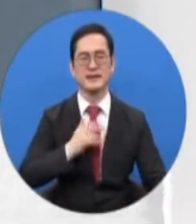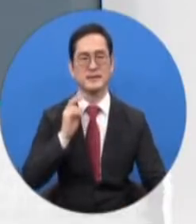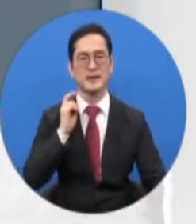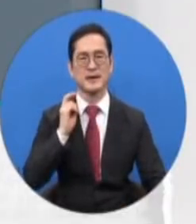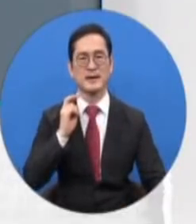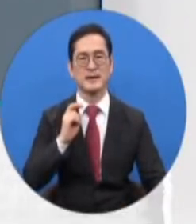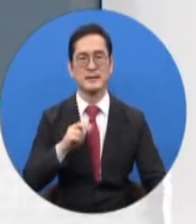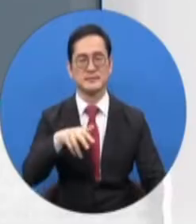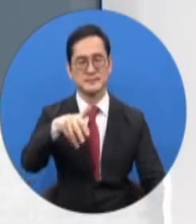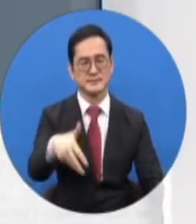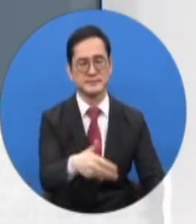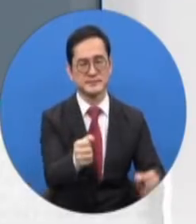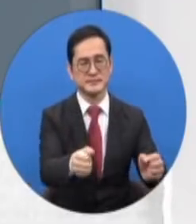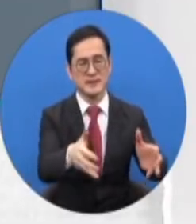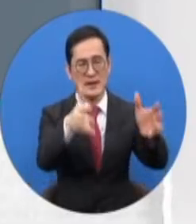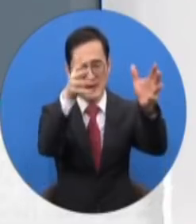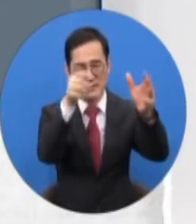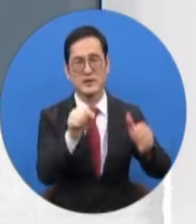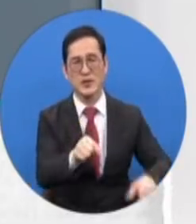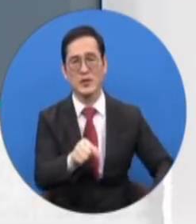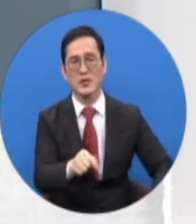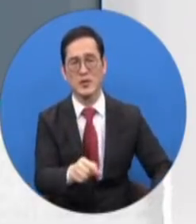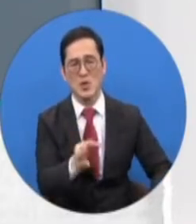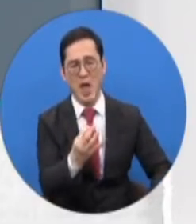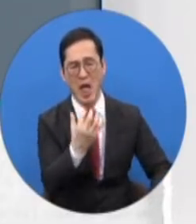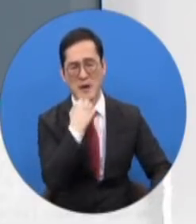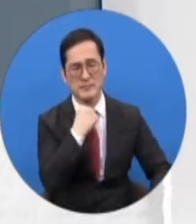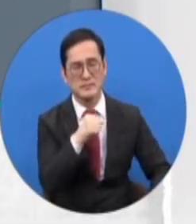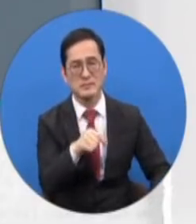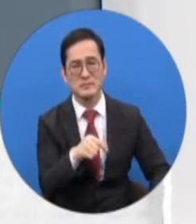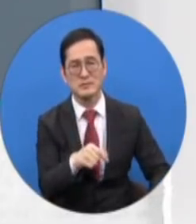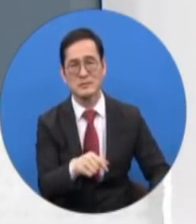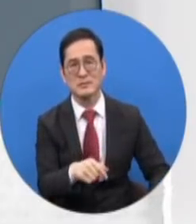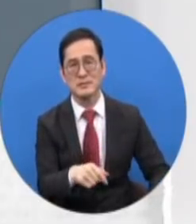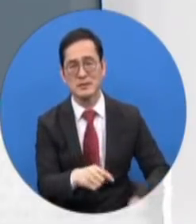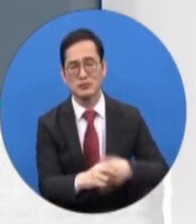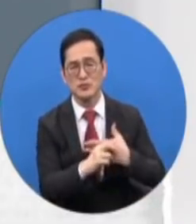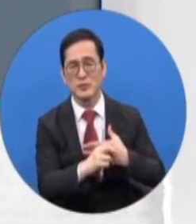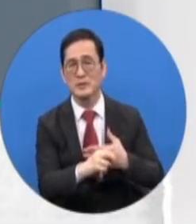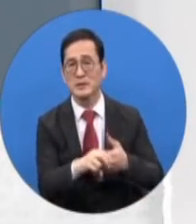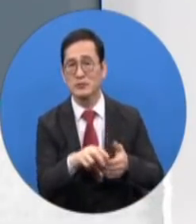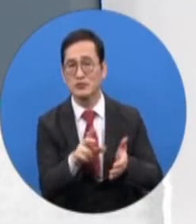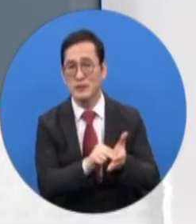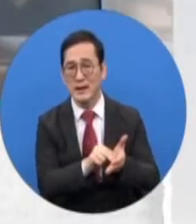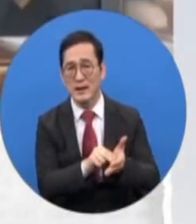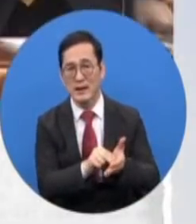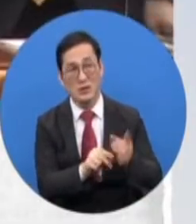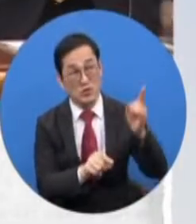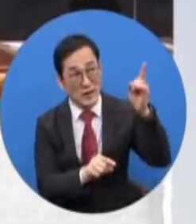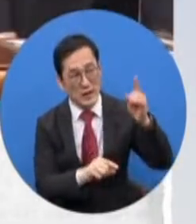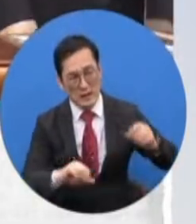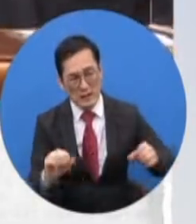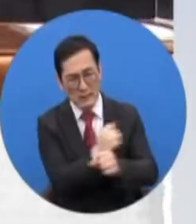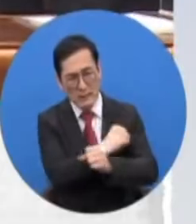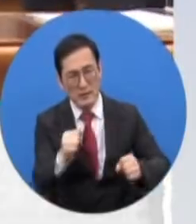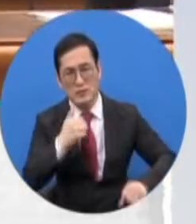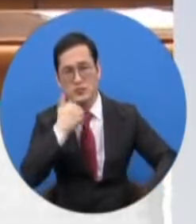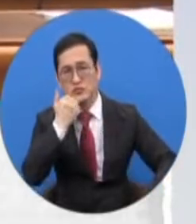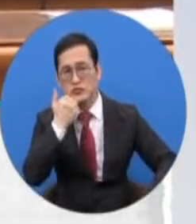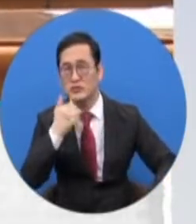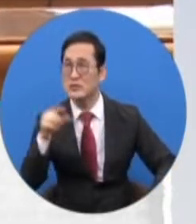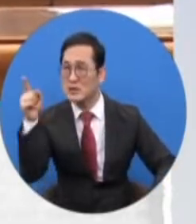사건에 대해서 대선이 끝난 지금까지도 실체적 진실이 밝혀지지 않고 국민들이 판단하는 데